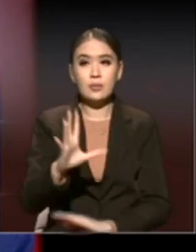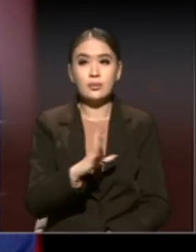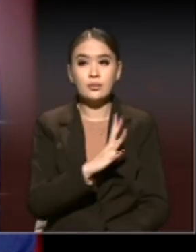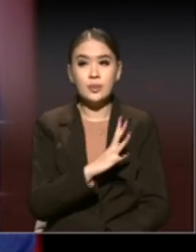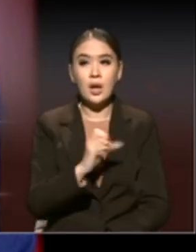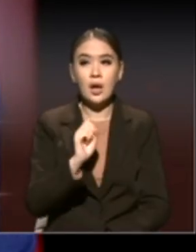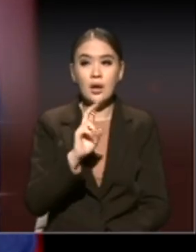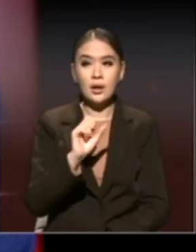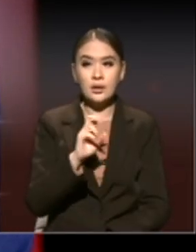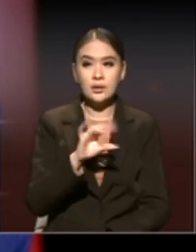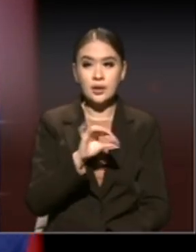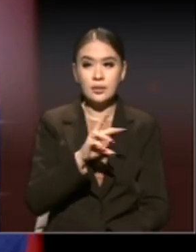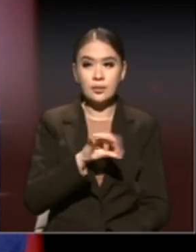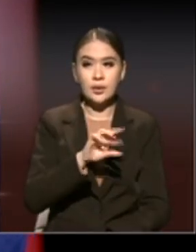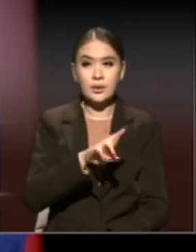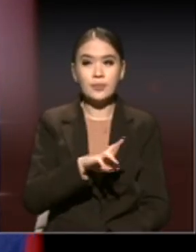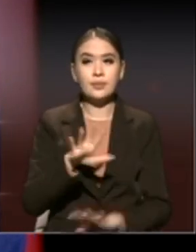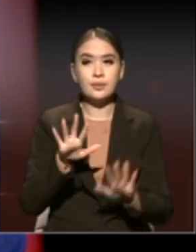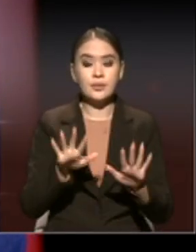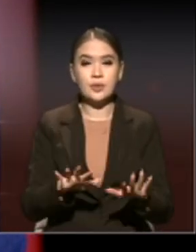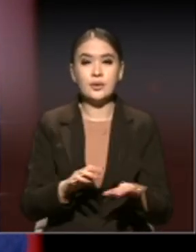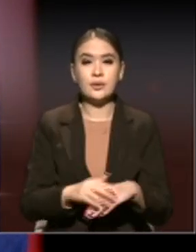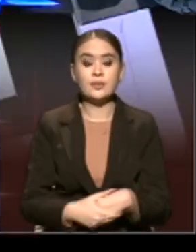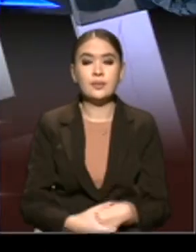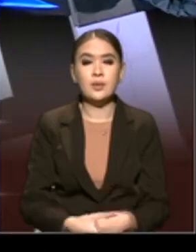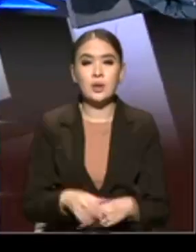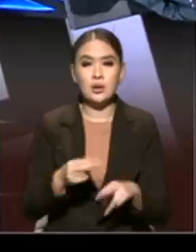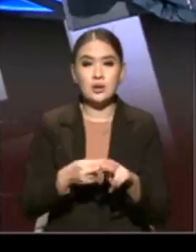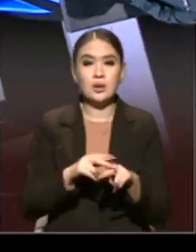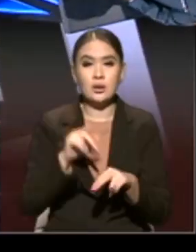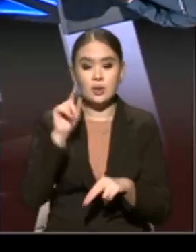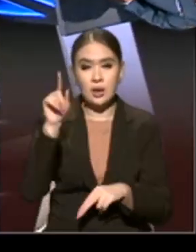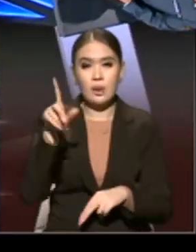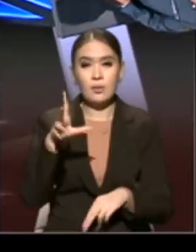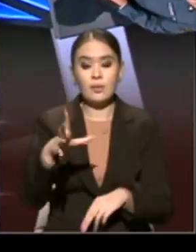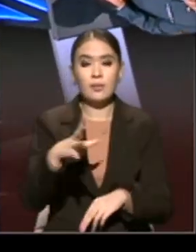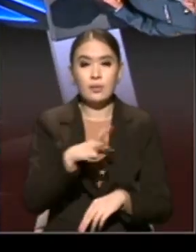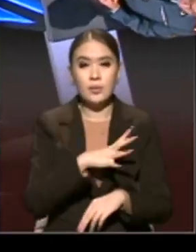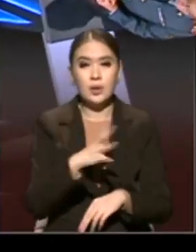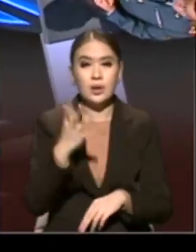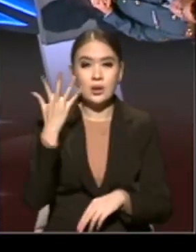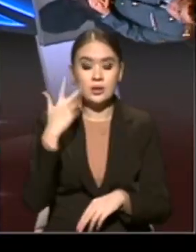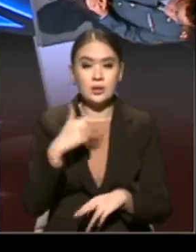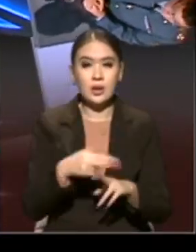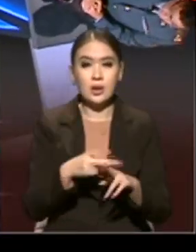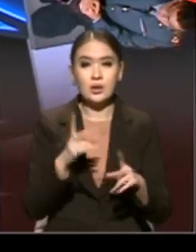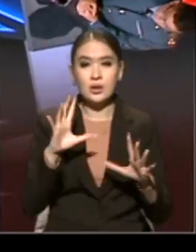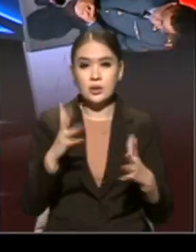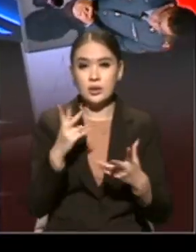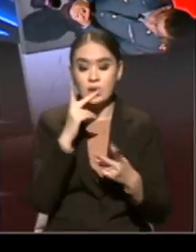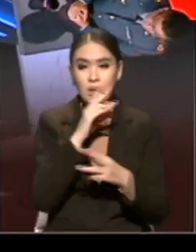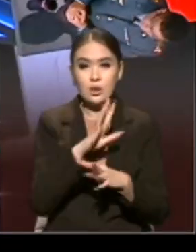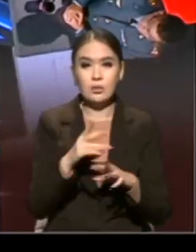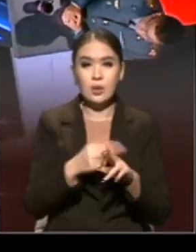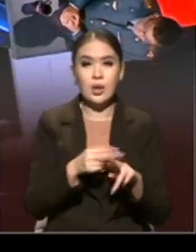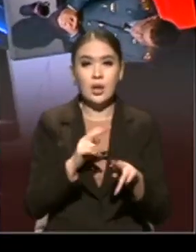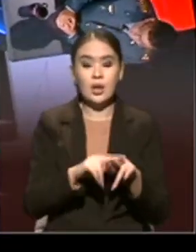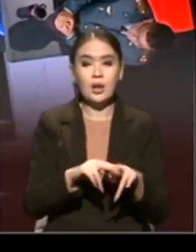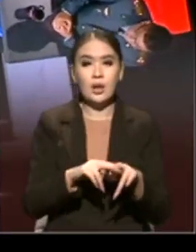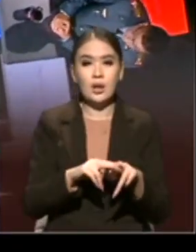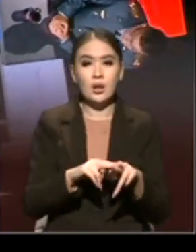комитеті академиясының шекара қызметінде. Иә, шекара қызметінде. Сіздер сол жерде барған кезде, қателеспесем, мен енді сіздің әлеуметтік